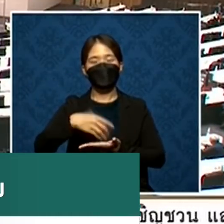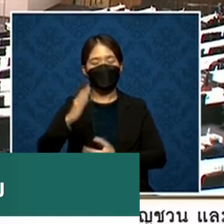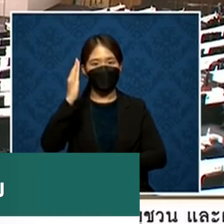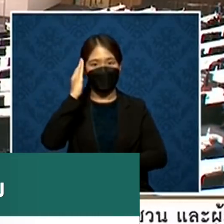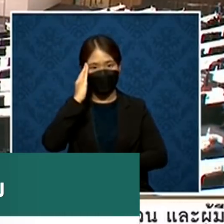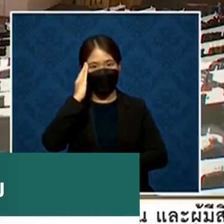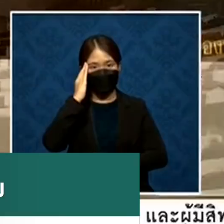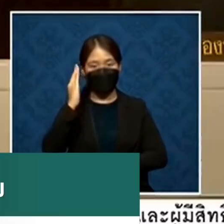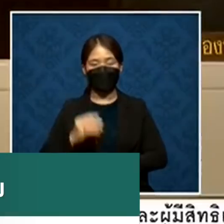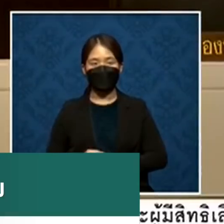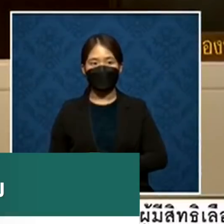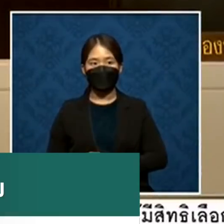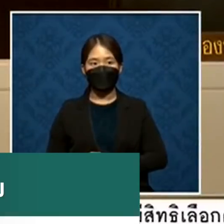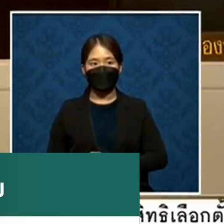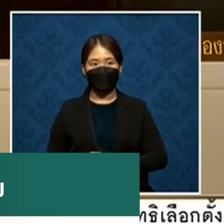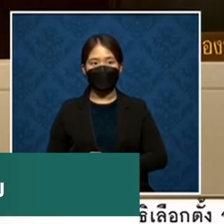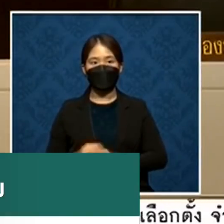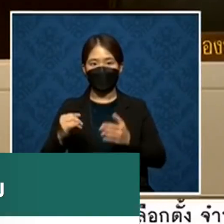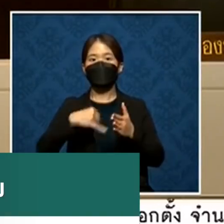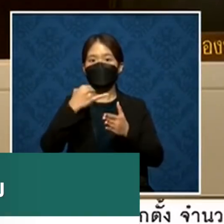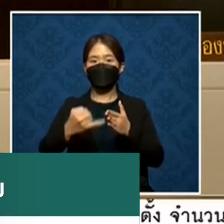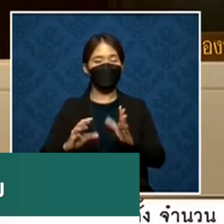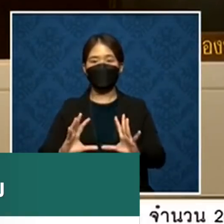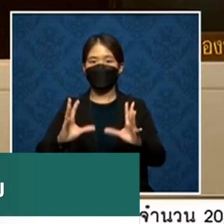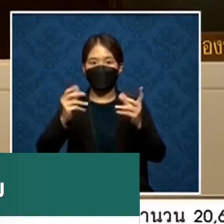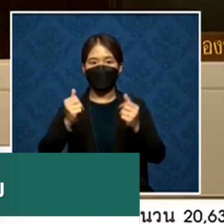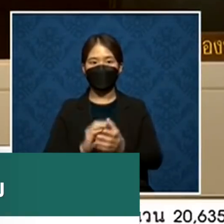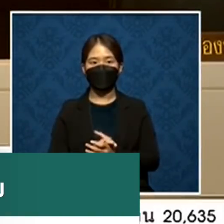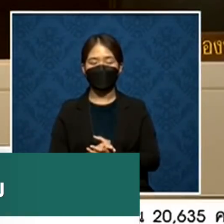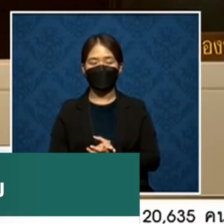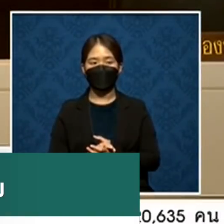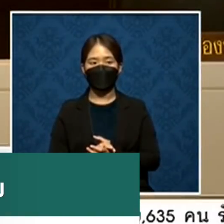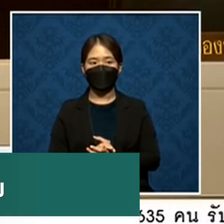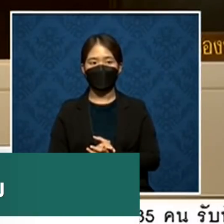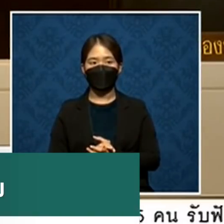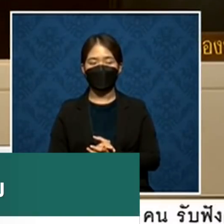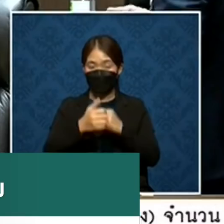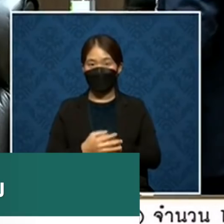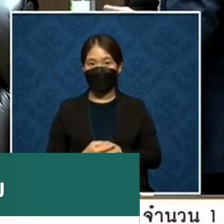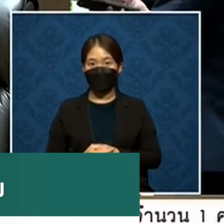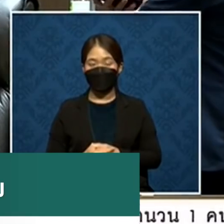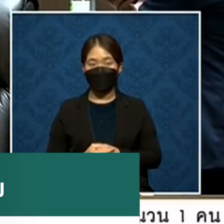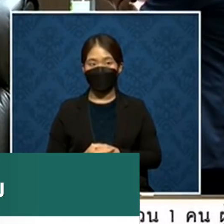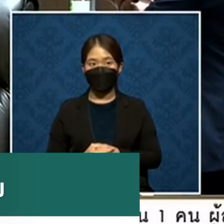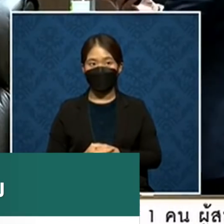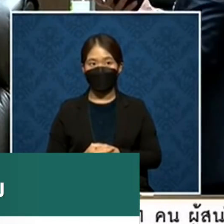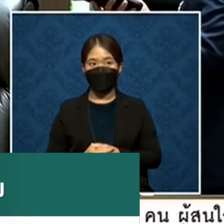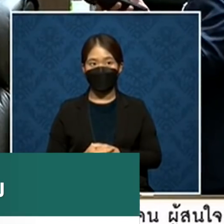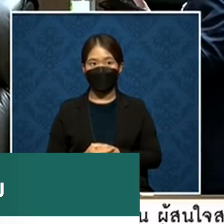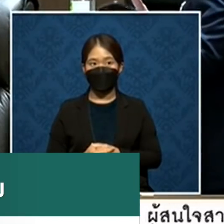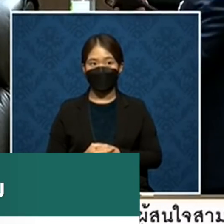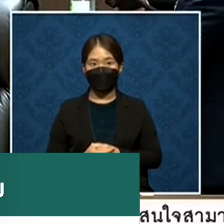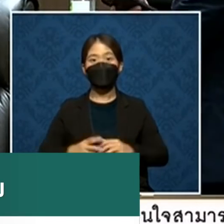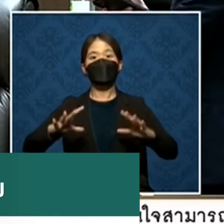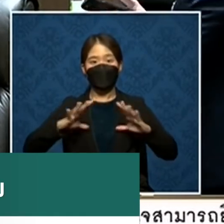บัตรแต่เขาก็ยอมรับนะครับสำหรับว่าเพื่อต้องการที่จะขับไล่นายก ค่ะ เพื่อให้ครบองค์ประชุมมันก็มีผลกระทบไอ้นี่คือ